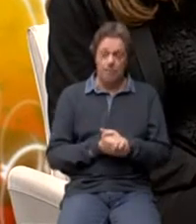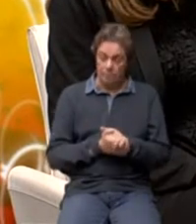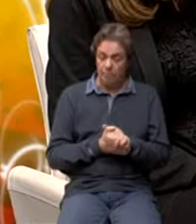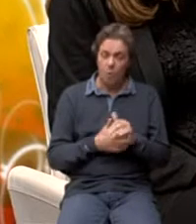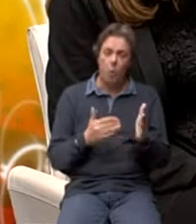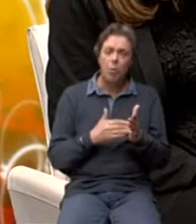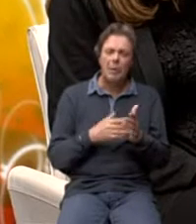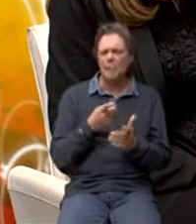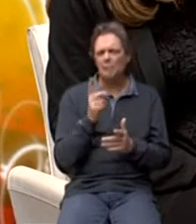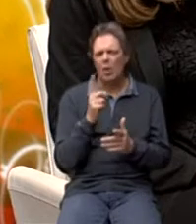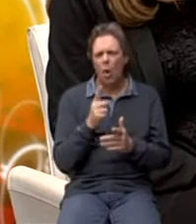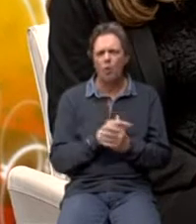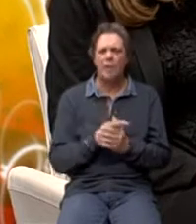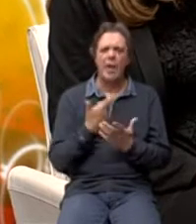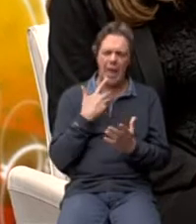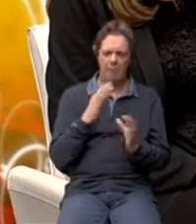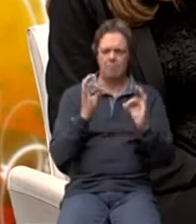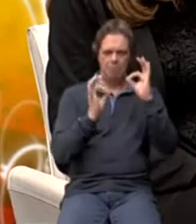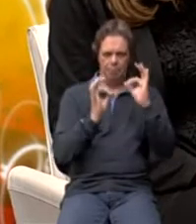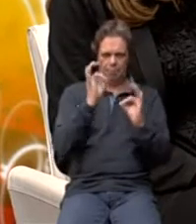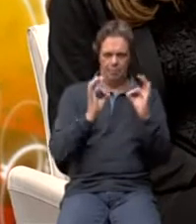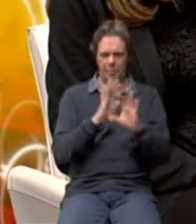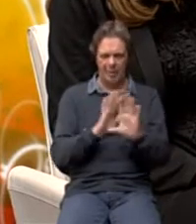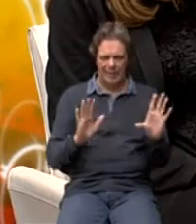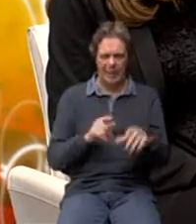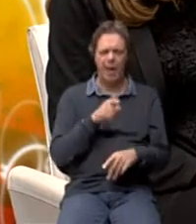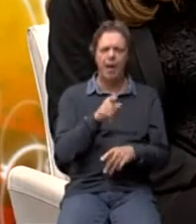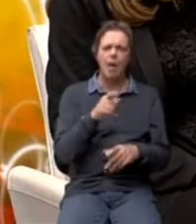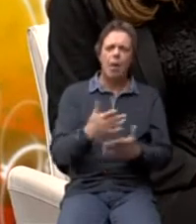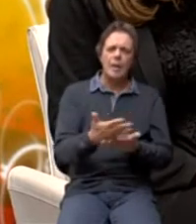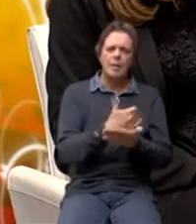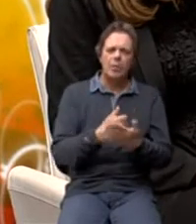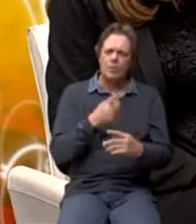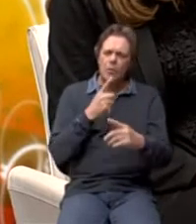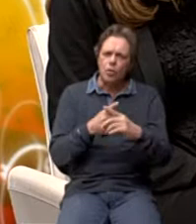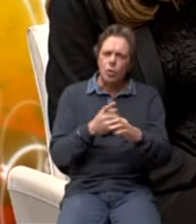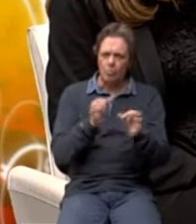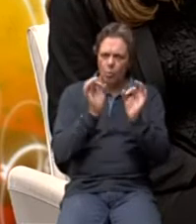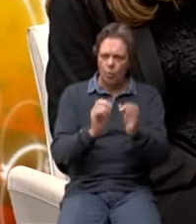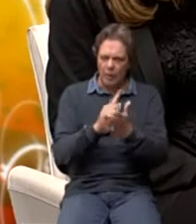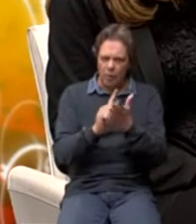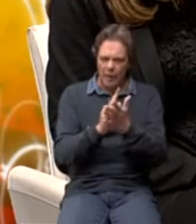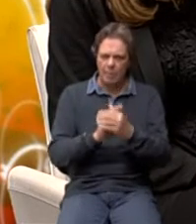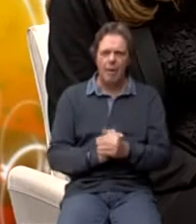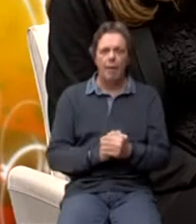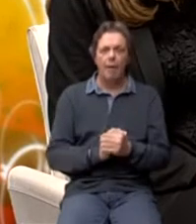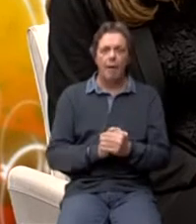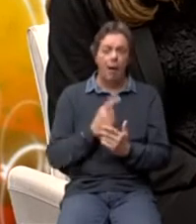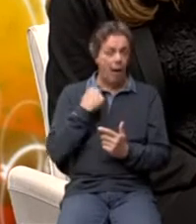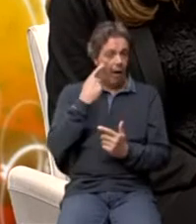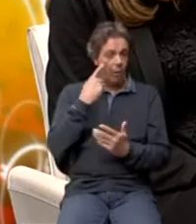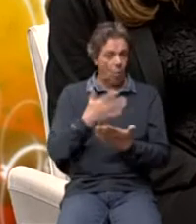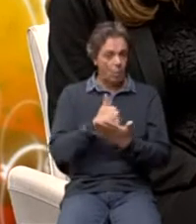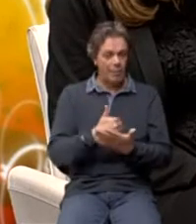recimo pesticida je optimalizirana i ona se koristi u točno određenim vremenima. A ako